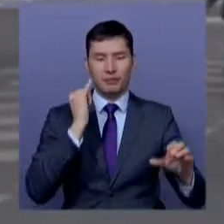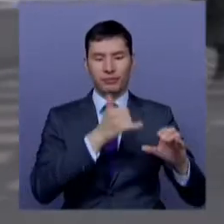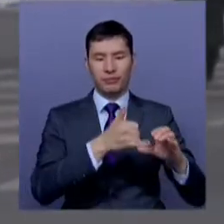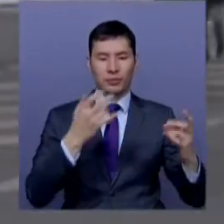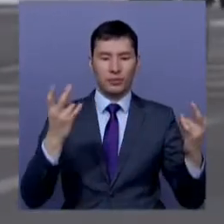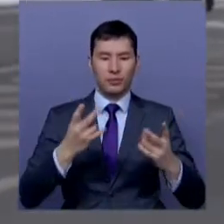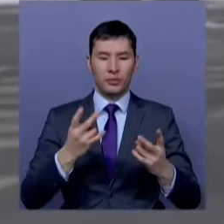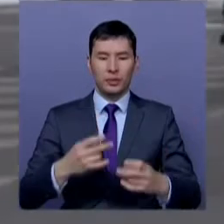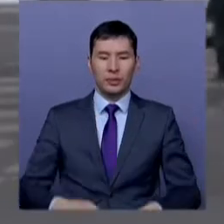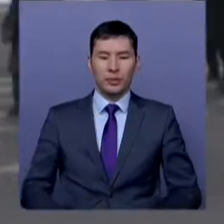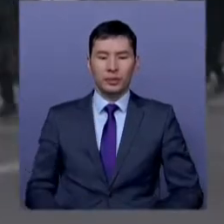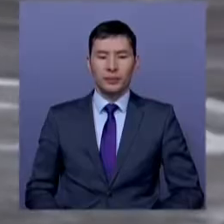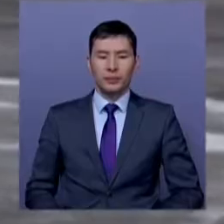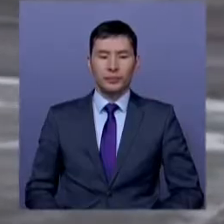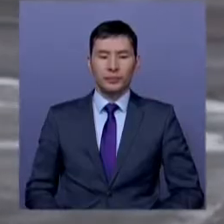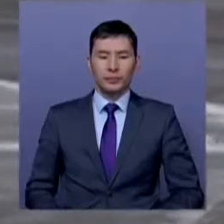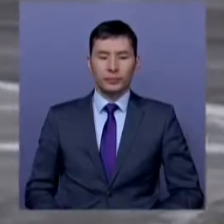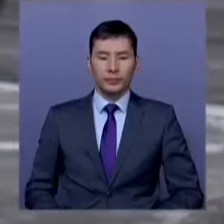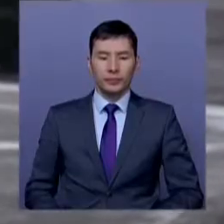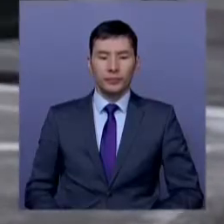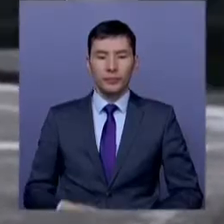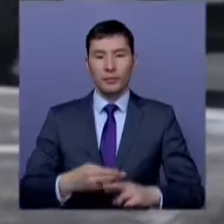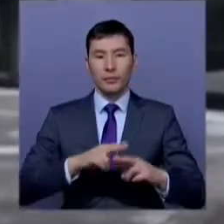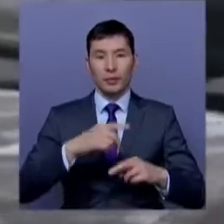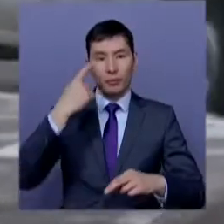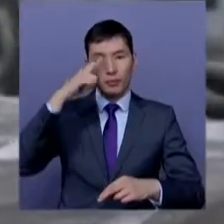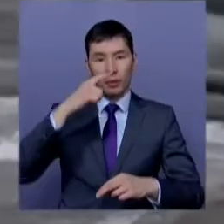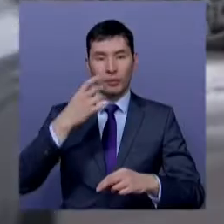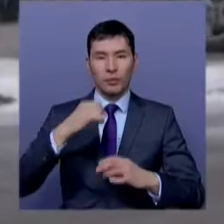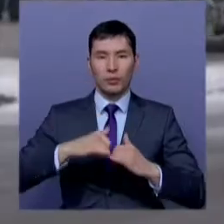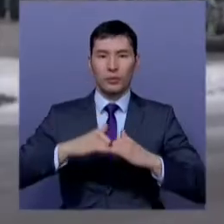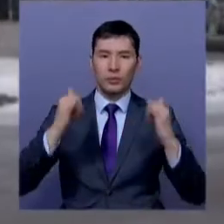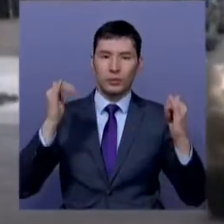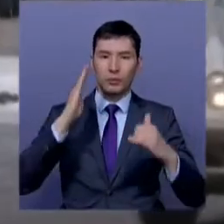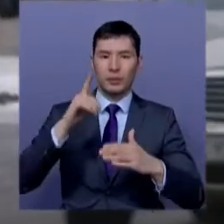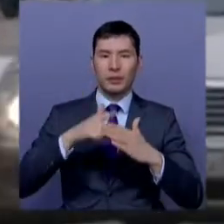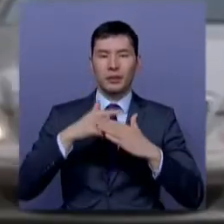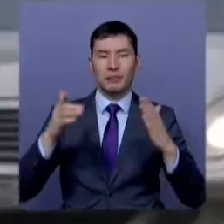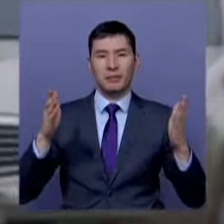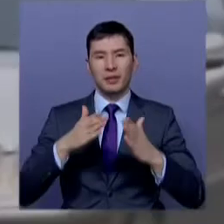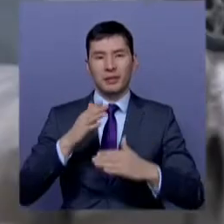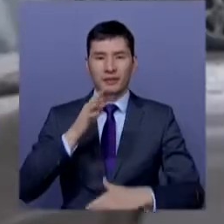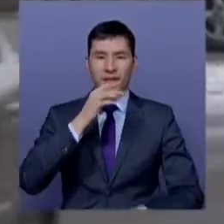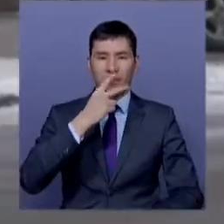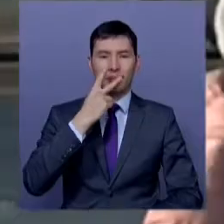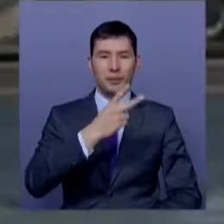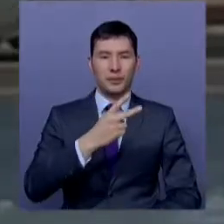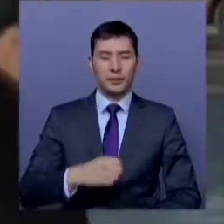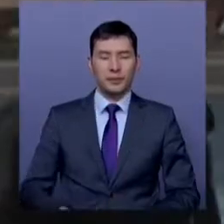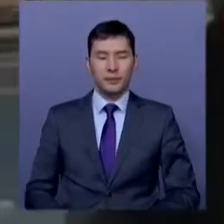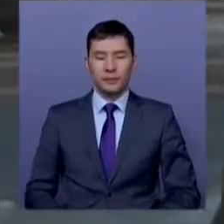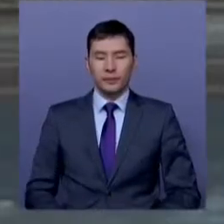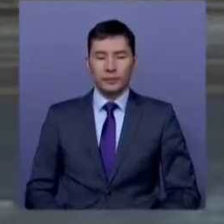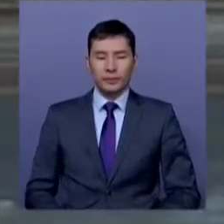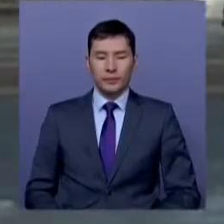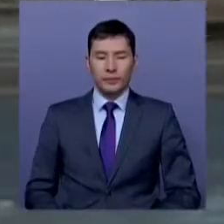кейін көгілдір отынмен жүретін көліктер көбейе ме жоқ әлде анағұрлым азая ма, оны уақыт көрсетпек. Асылбек Тойбек, Данияр Омар,